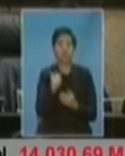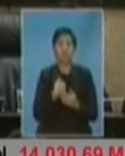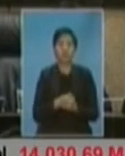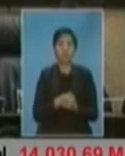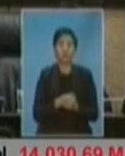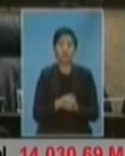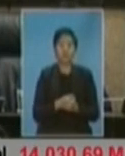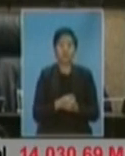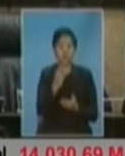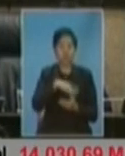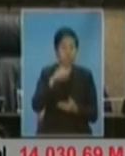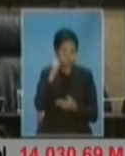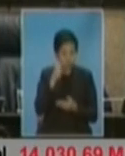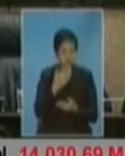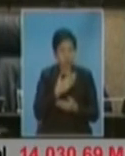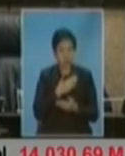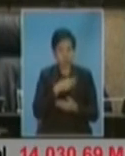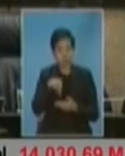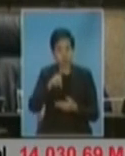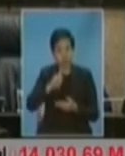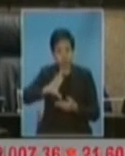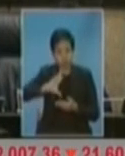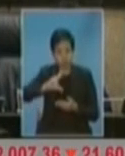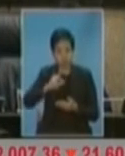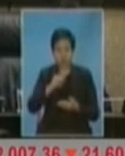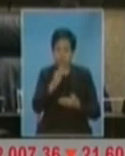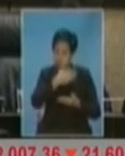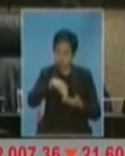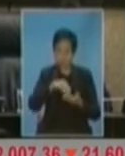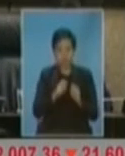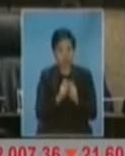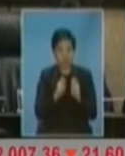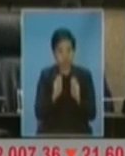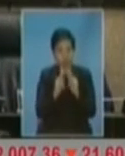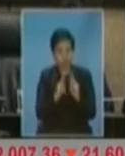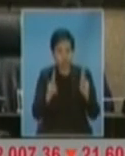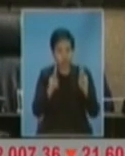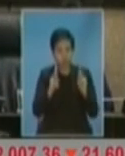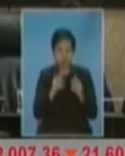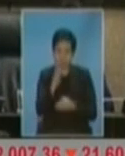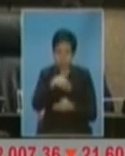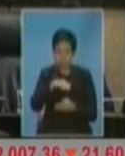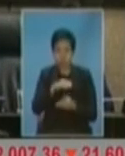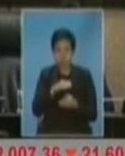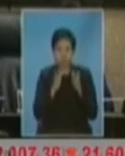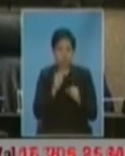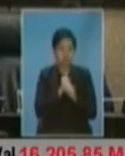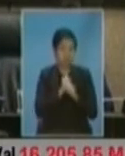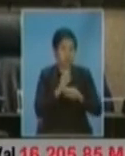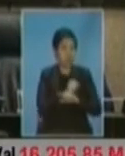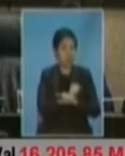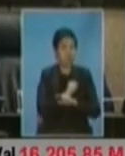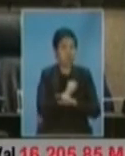จริงแต่ว่าเป็นการเข้าใจผิดจากรัฐธรรมนูญปี40ที่เพิ่งประกาศใช้ว่าหากไม่ใช่ทรัพย์สิน